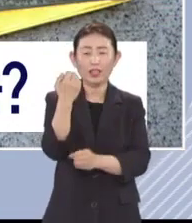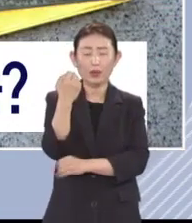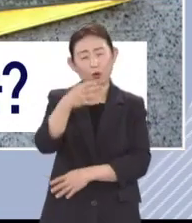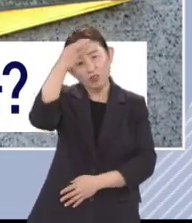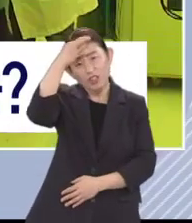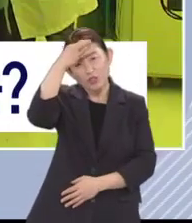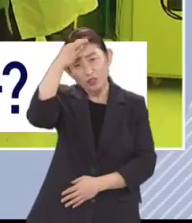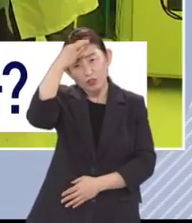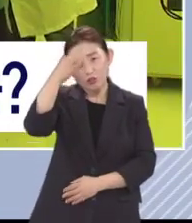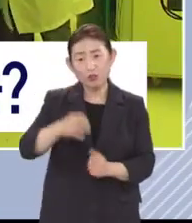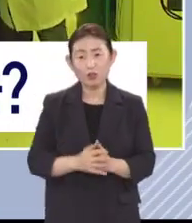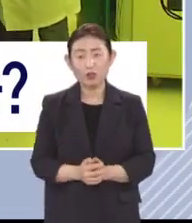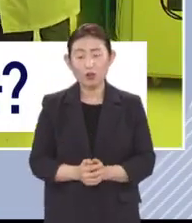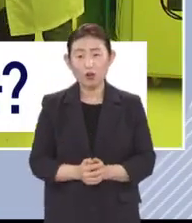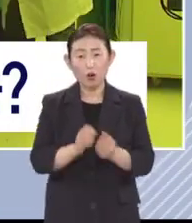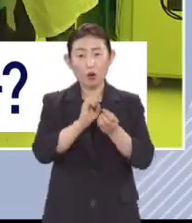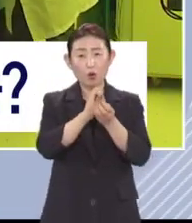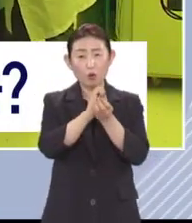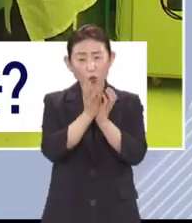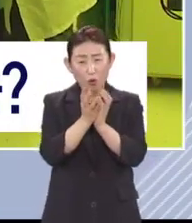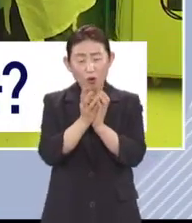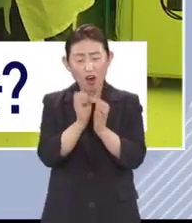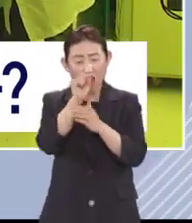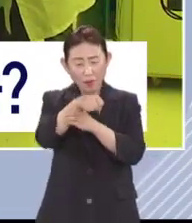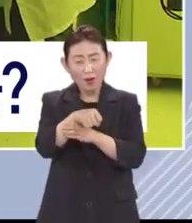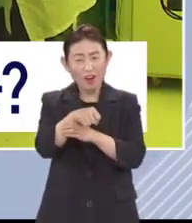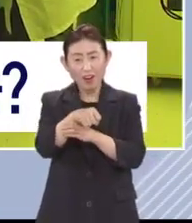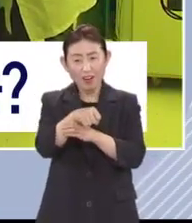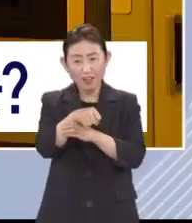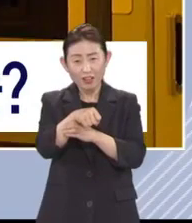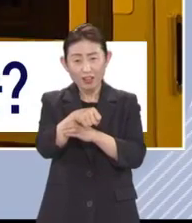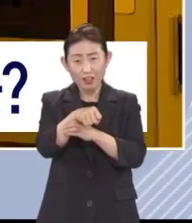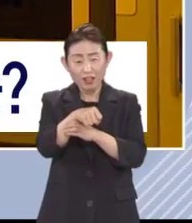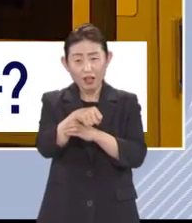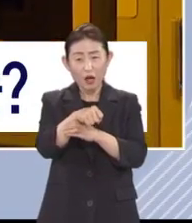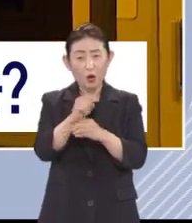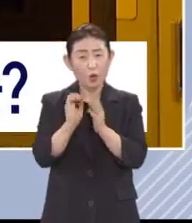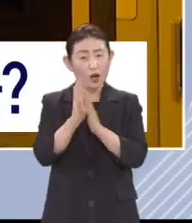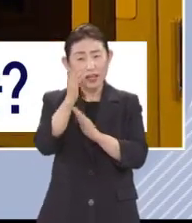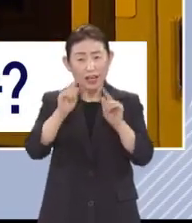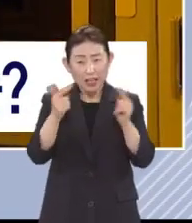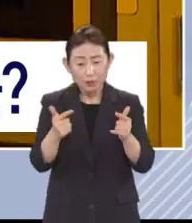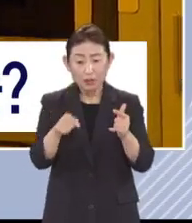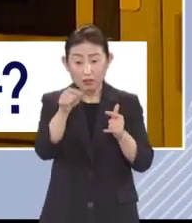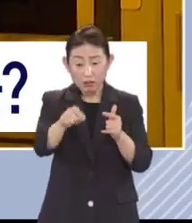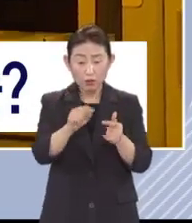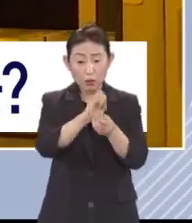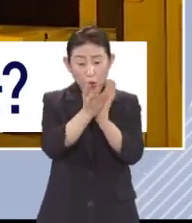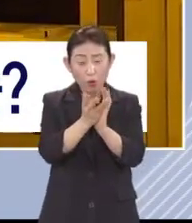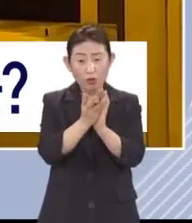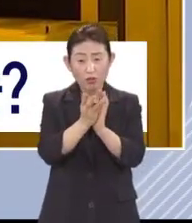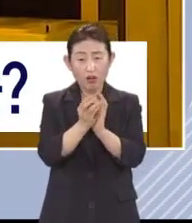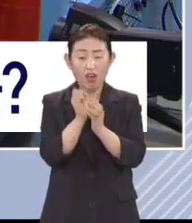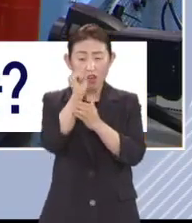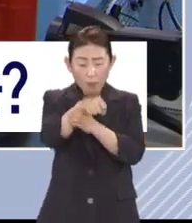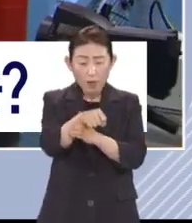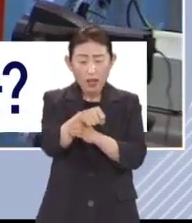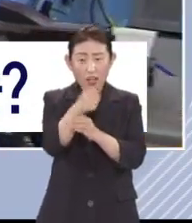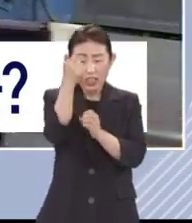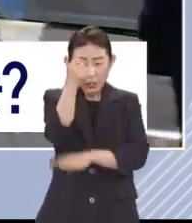그래서 꽃이나 열매처럼 아주 화려하진 않지만 꽃이나 열매가 필요한 양분을 공급해주고 지탱해주는 그런 역할을 하고 있게